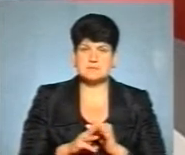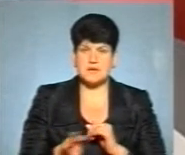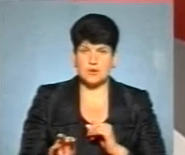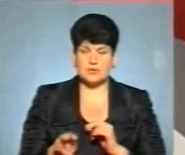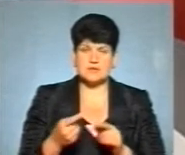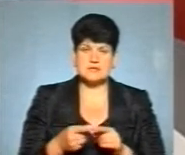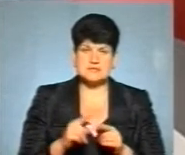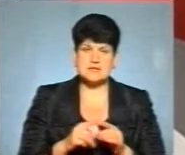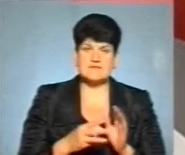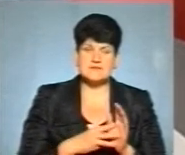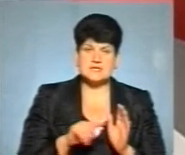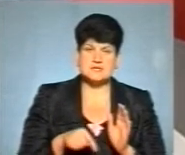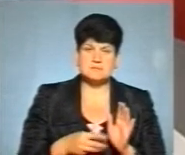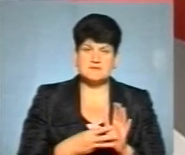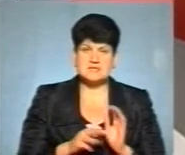є 8,8 мільйона